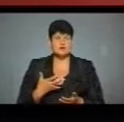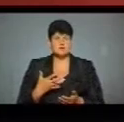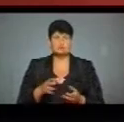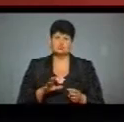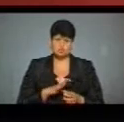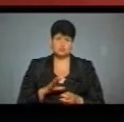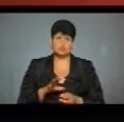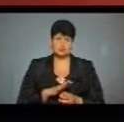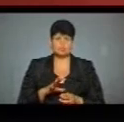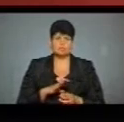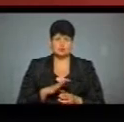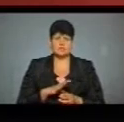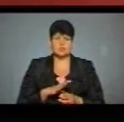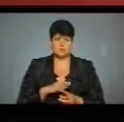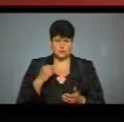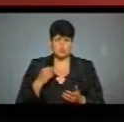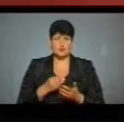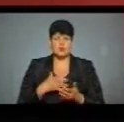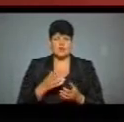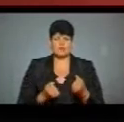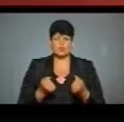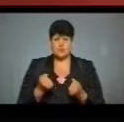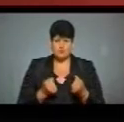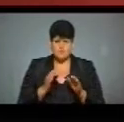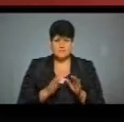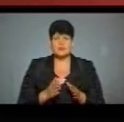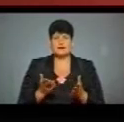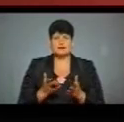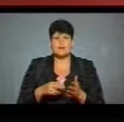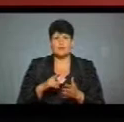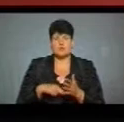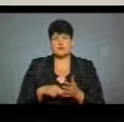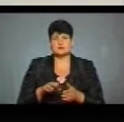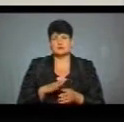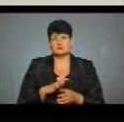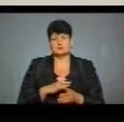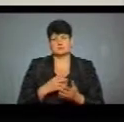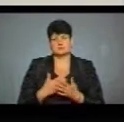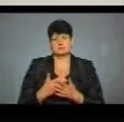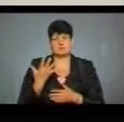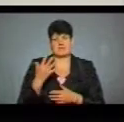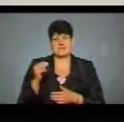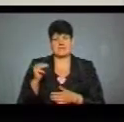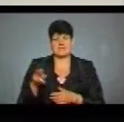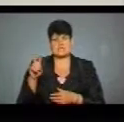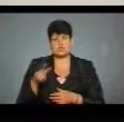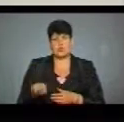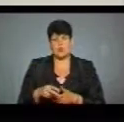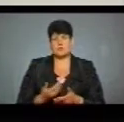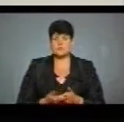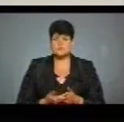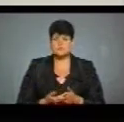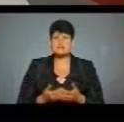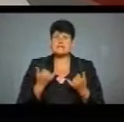Так, були також дорогі автомобілі, де податки складали порядка 5000 доларів.